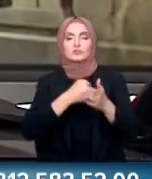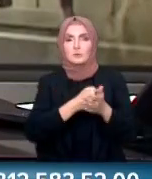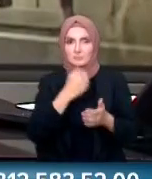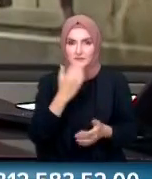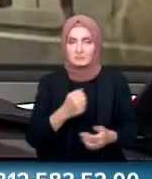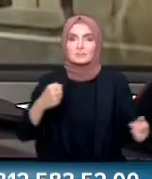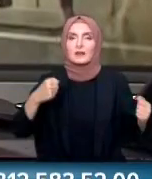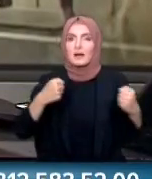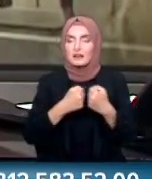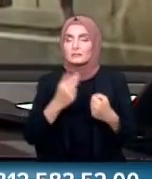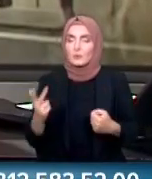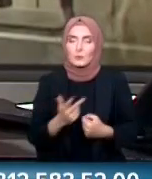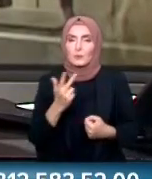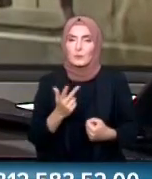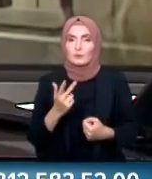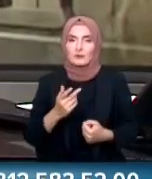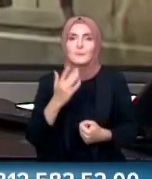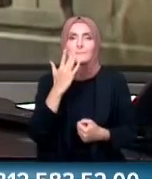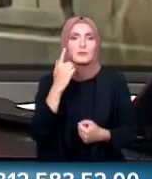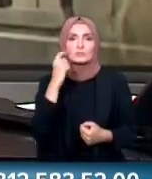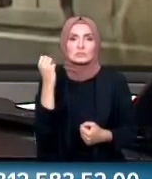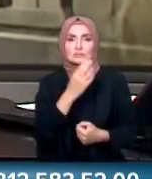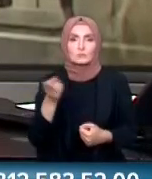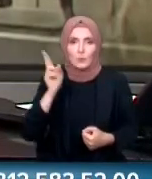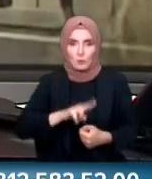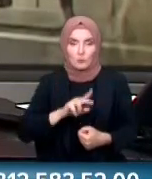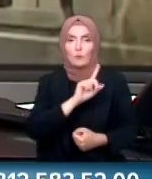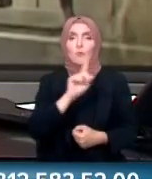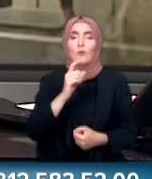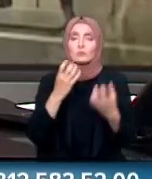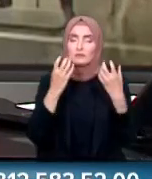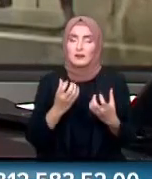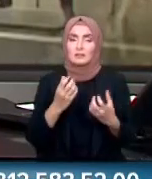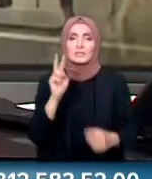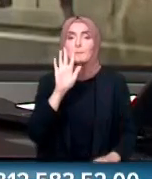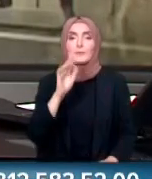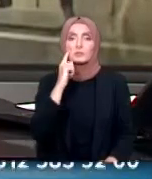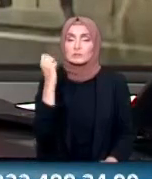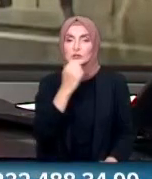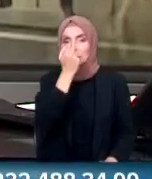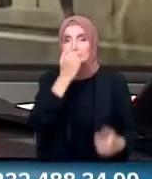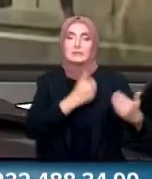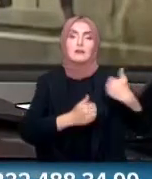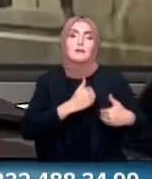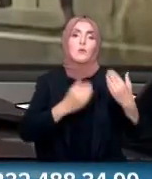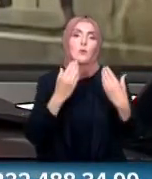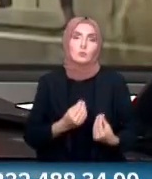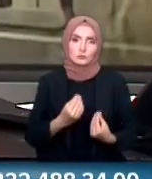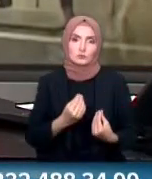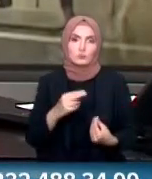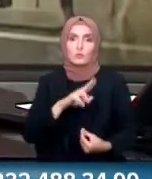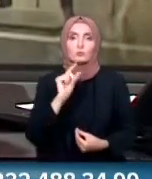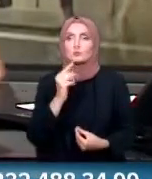hayatını kaybetti. Onu ağır 25 kişi de yaralandı. Anlattıkları kazanın göz göre göre geldiğini